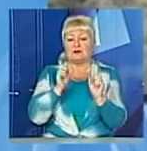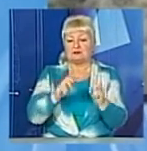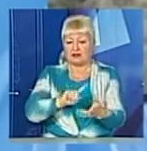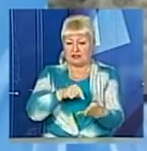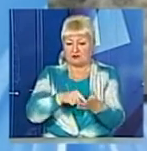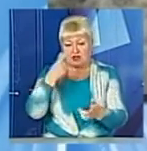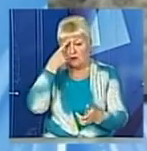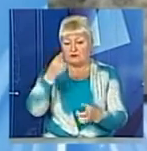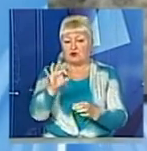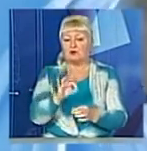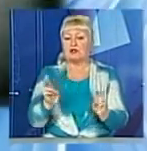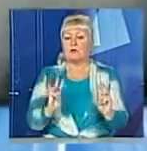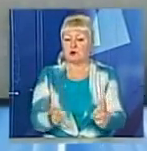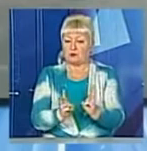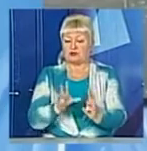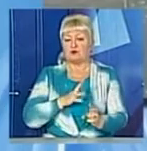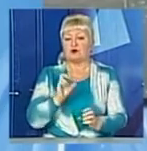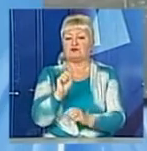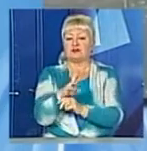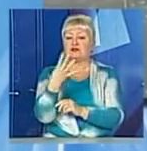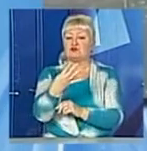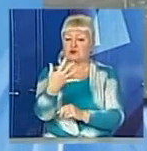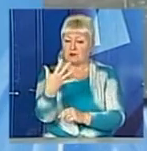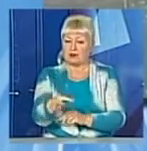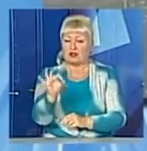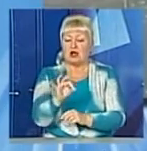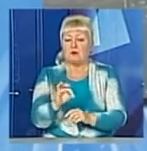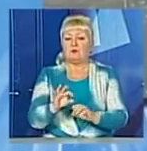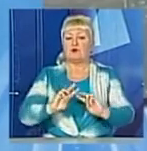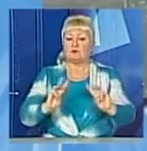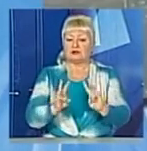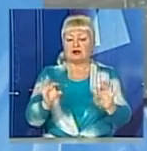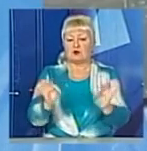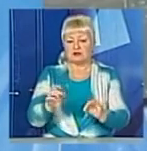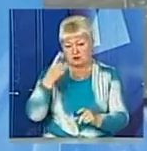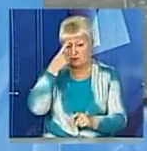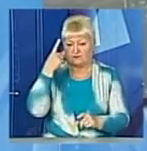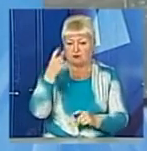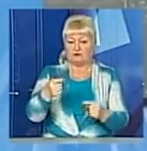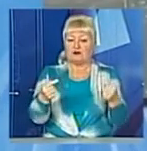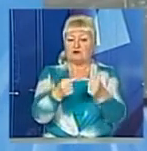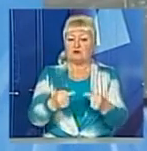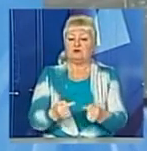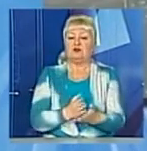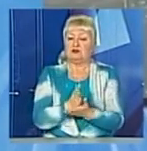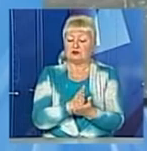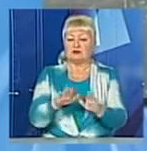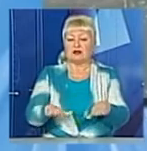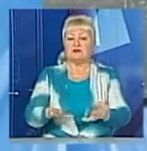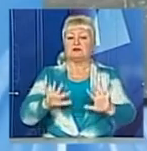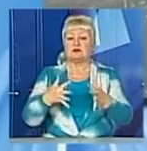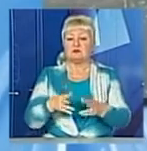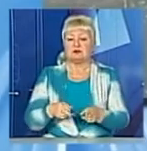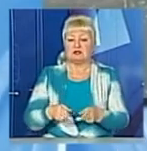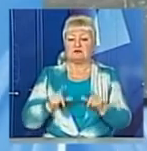Повідомлення про пожежу надійшло о 12:45. Про інцидент відразу ж поінформували відповідні служби. На місце події виїхали